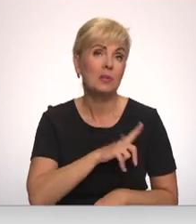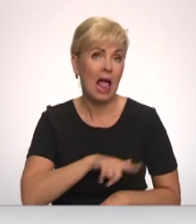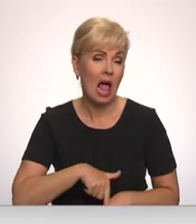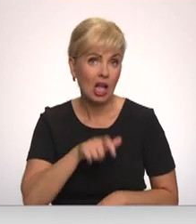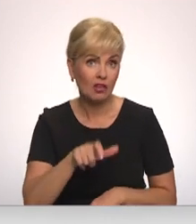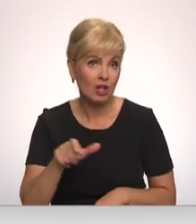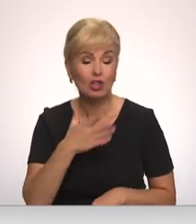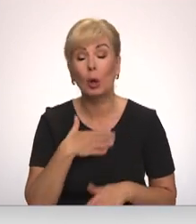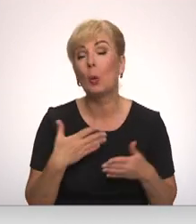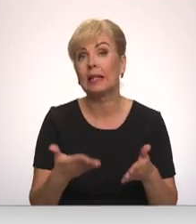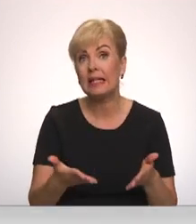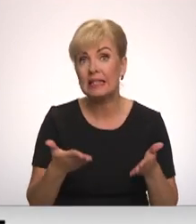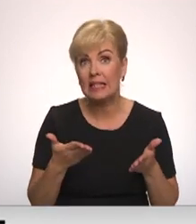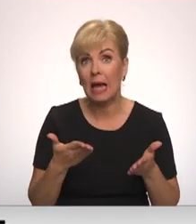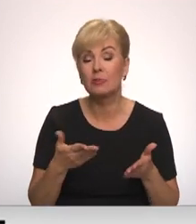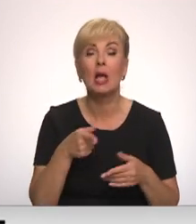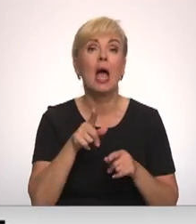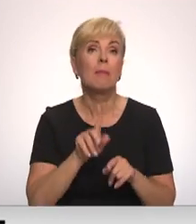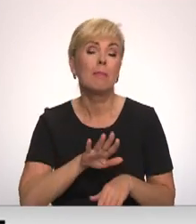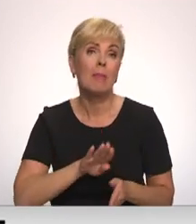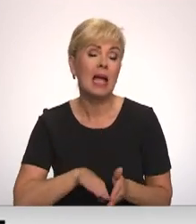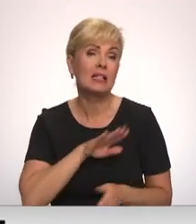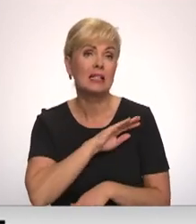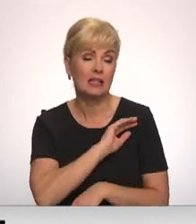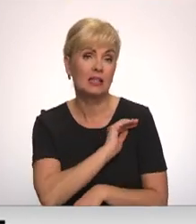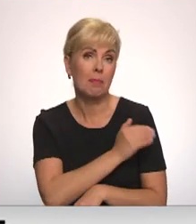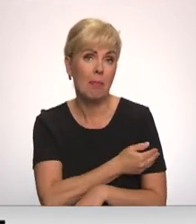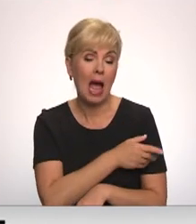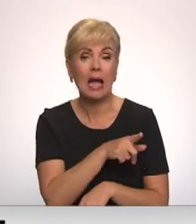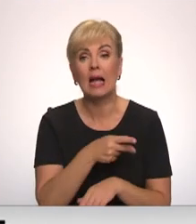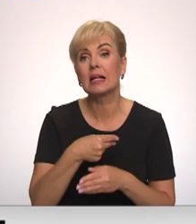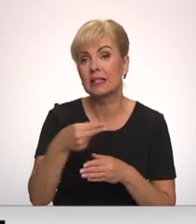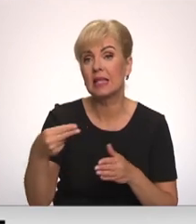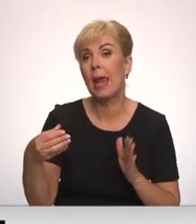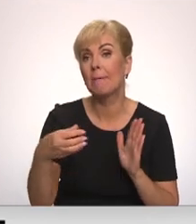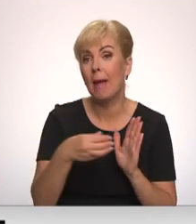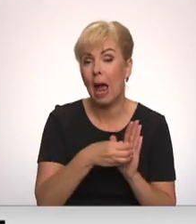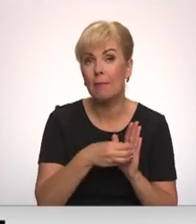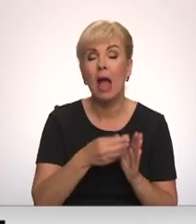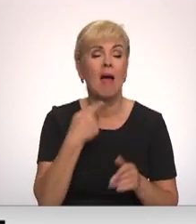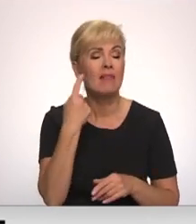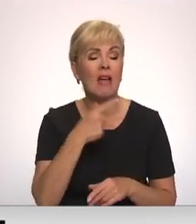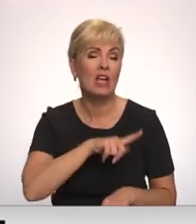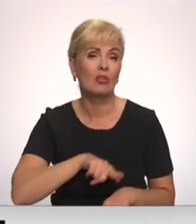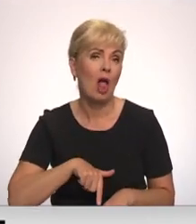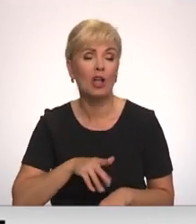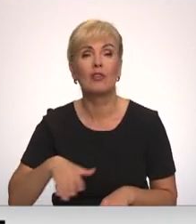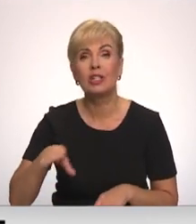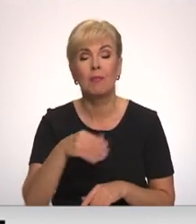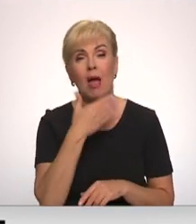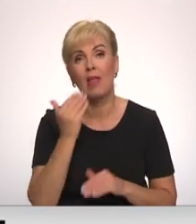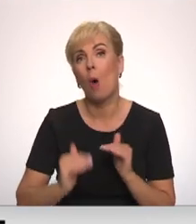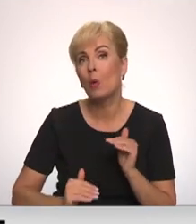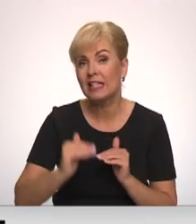ļoti izteiksmīgs. Un bez tām spēka zīmēm, man liekas, neviens latviešu ģimene nav ne izaugusi,